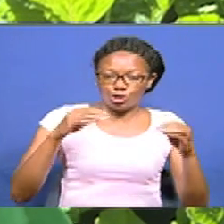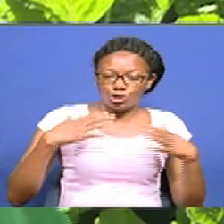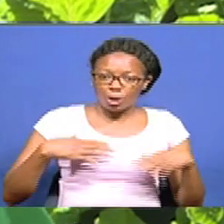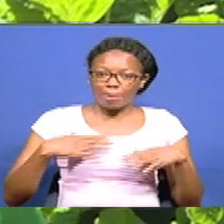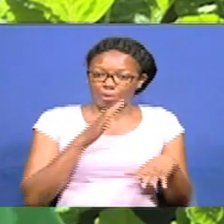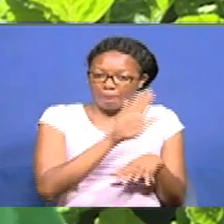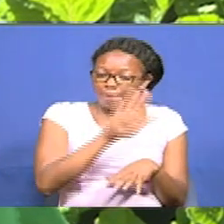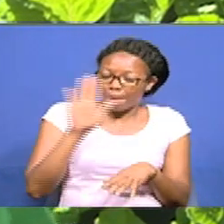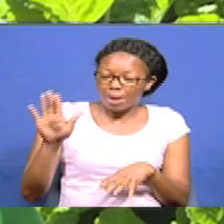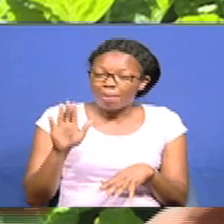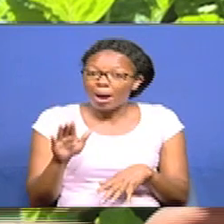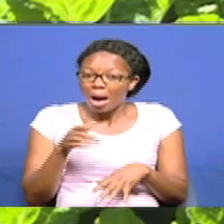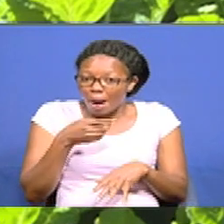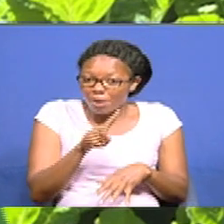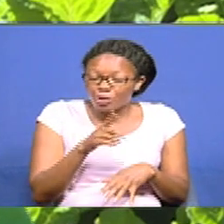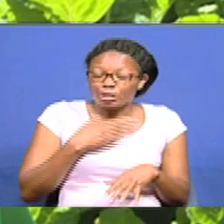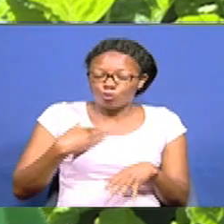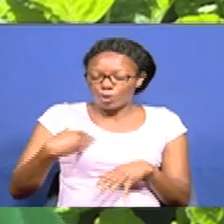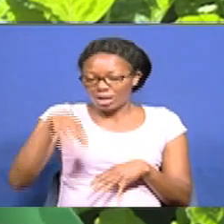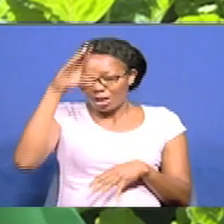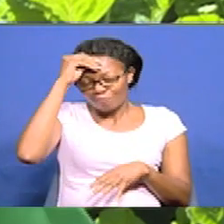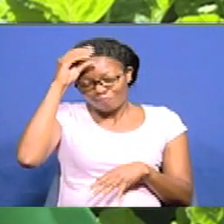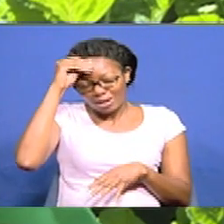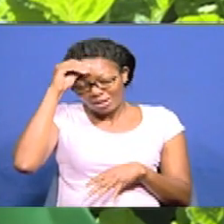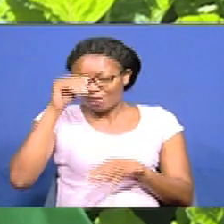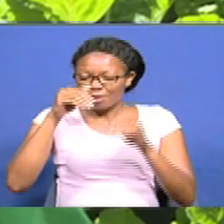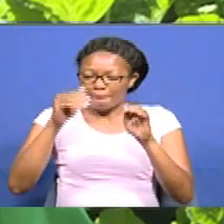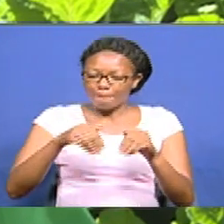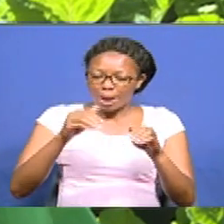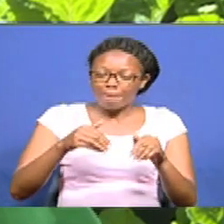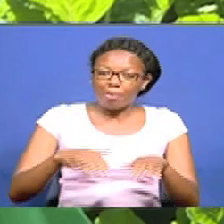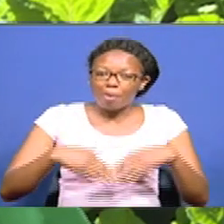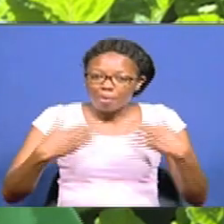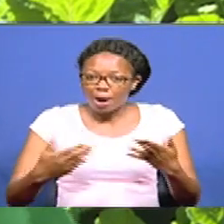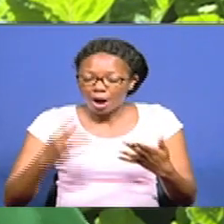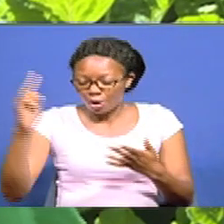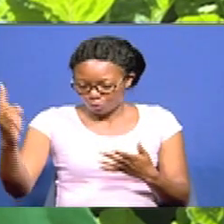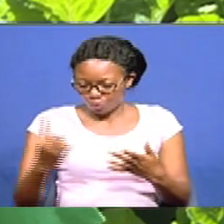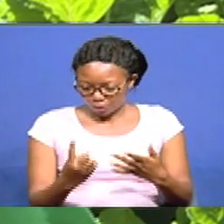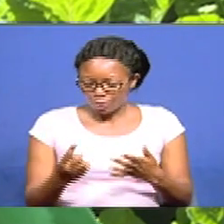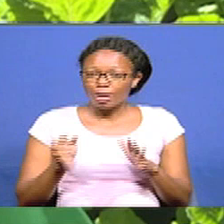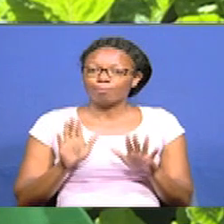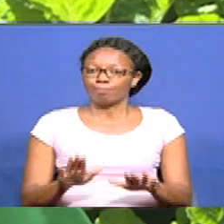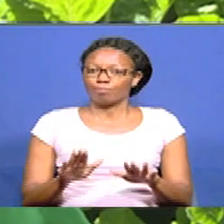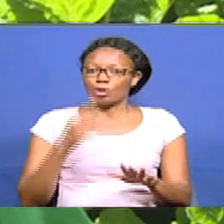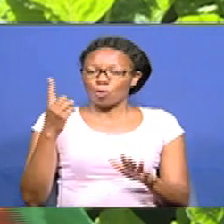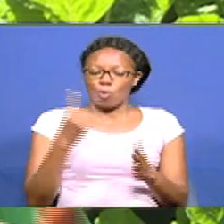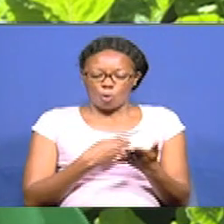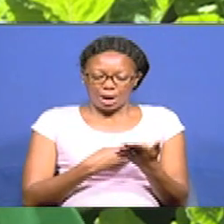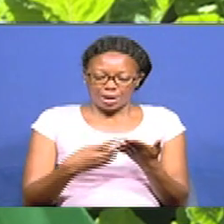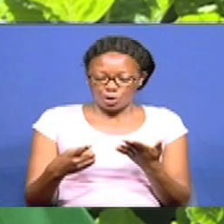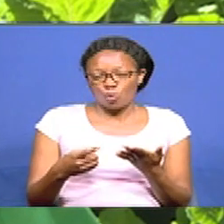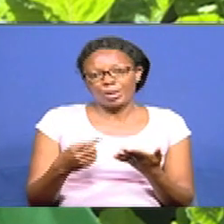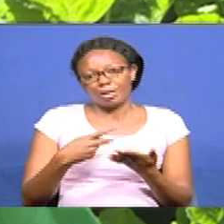kabla aanze kulima. Akuje hapa, tukae na yeye kwa wiki moja, ambapo huwa tunawatosha